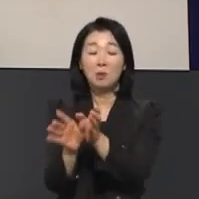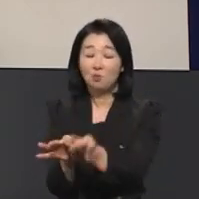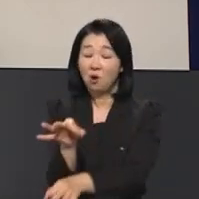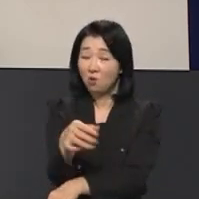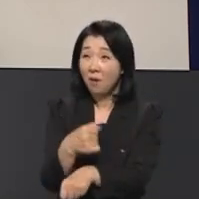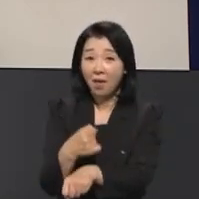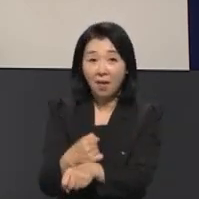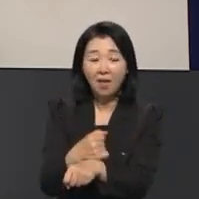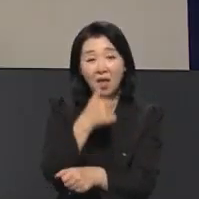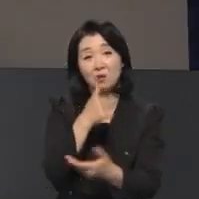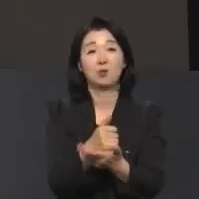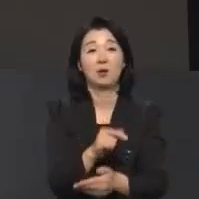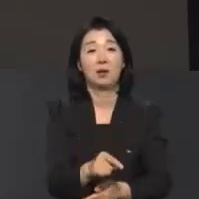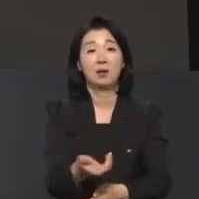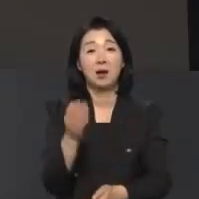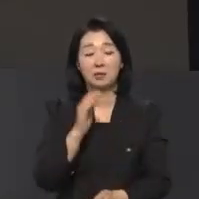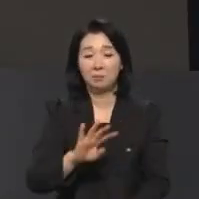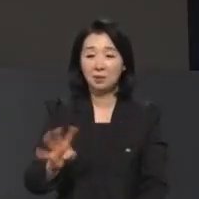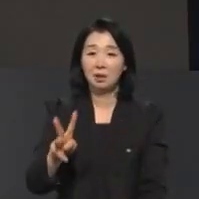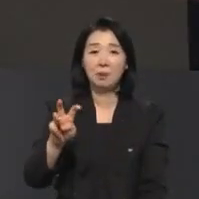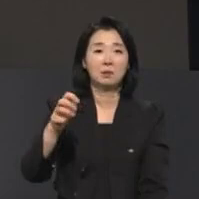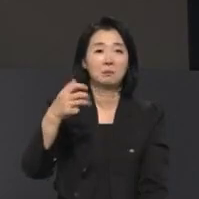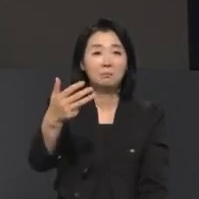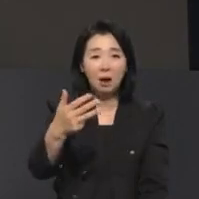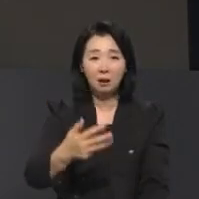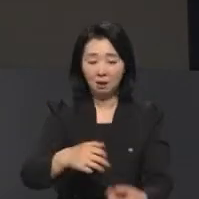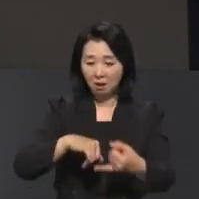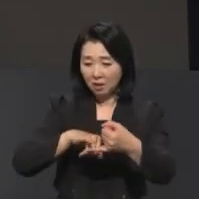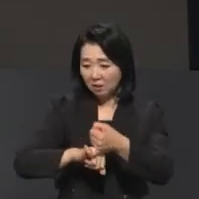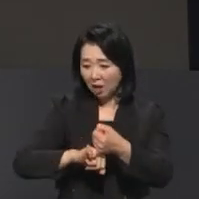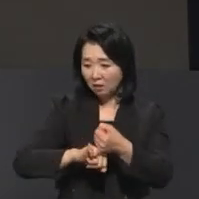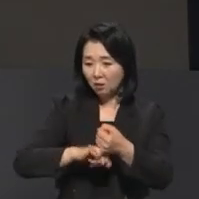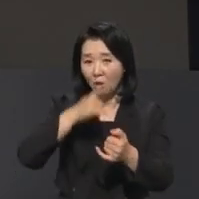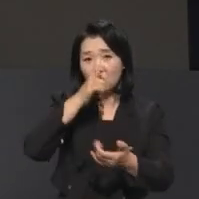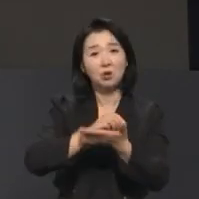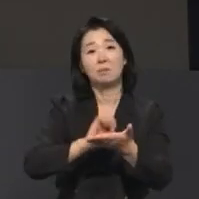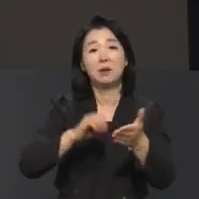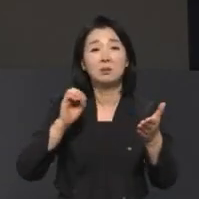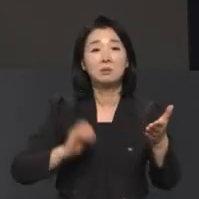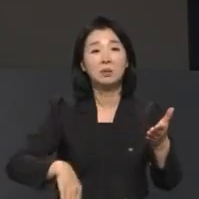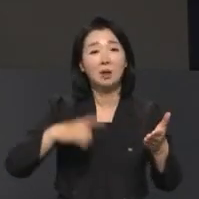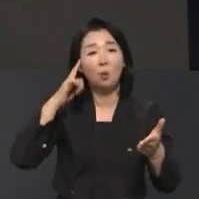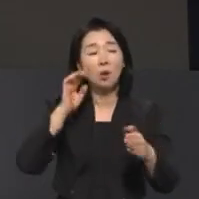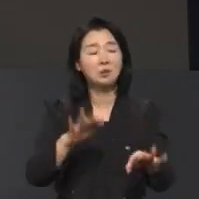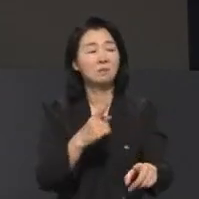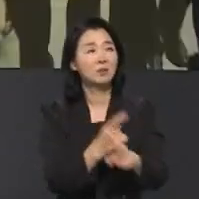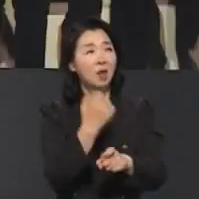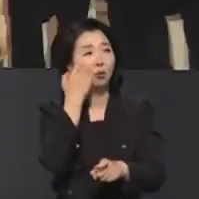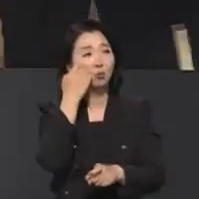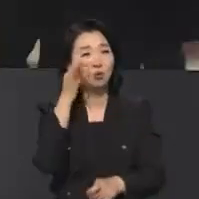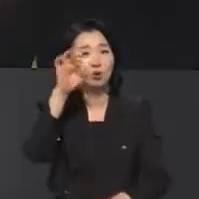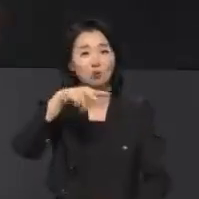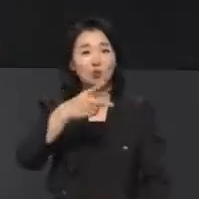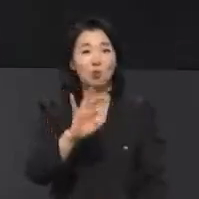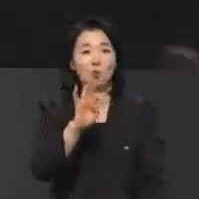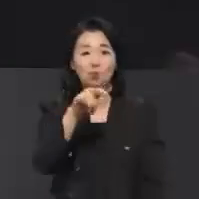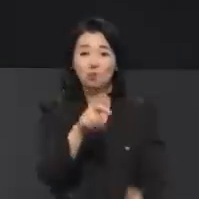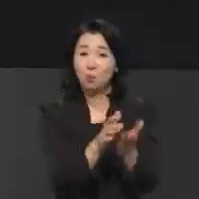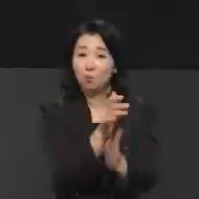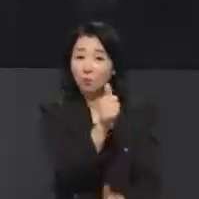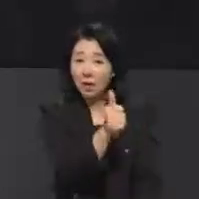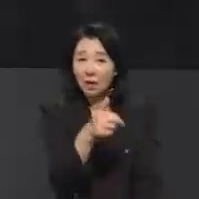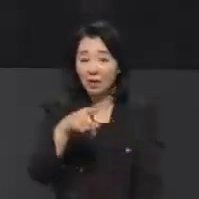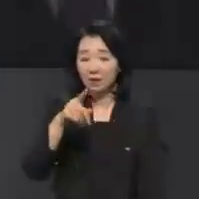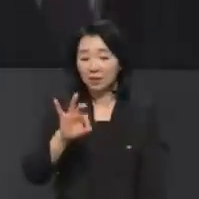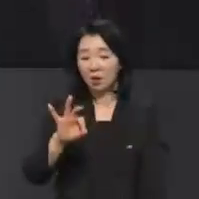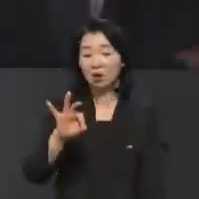적용했는데요. 하지만 이른바 428억 원 약정 혐의는 빠졌습니다. 지금은 적으로 돌아선 유동규 전 본부장을 비롯해